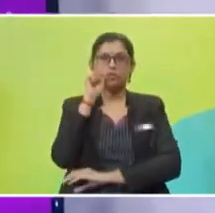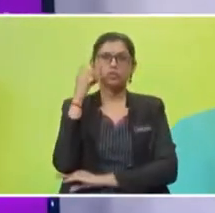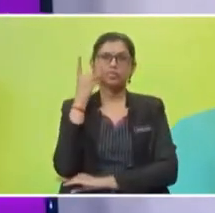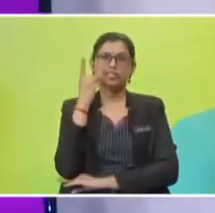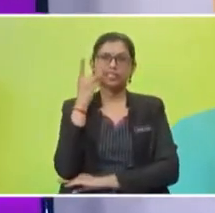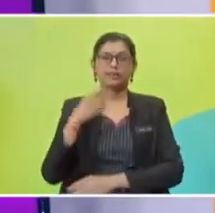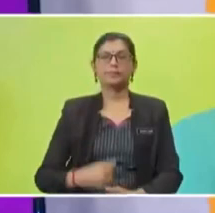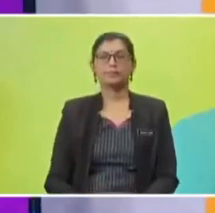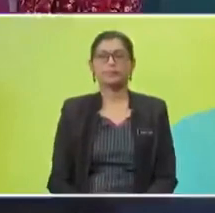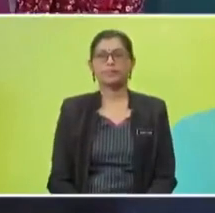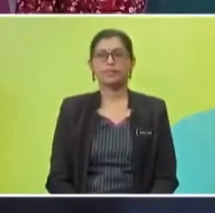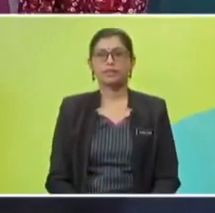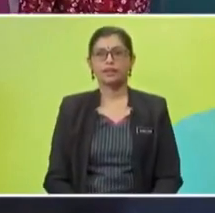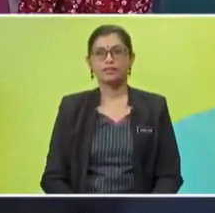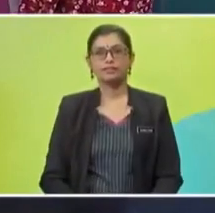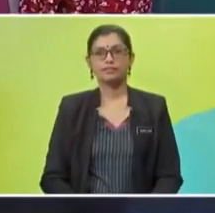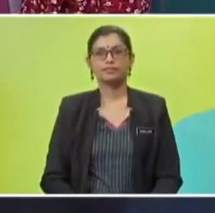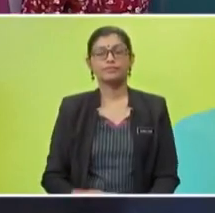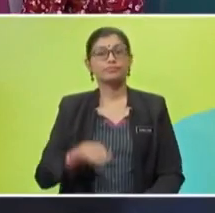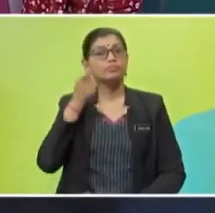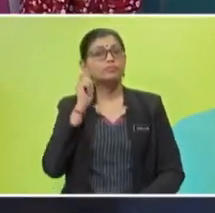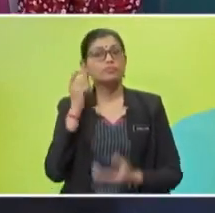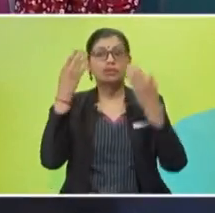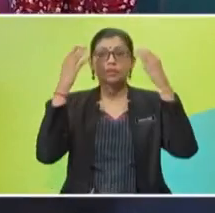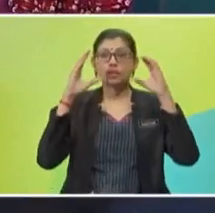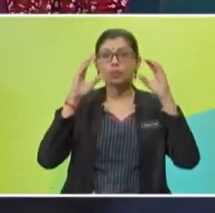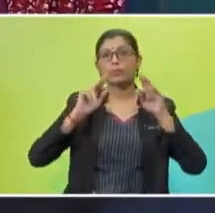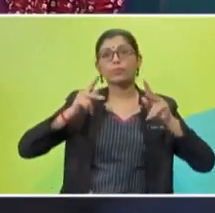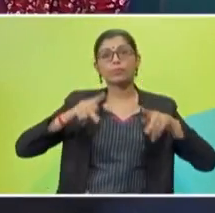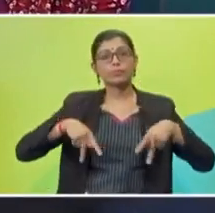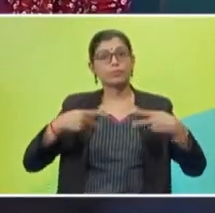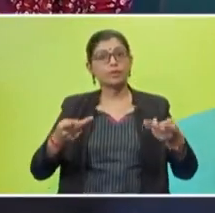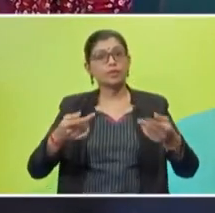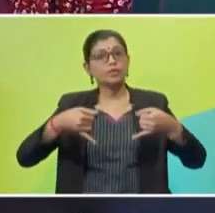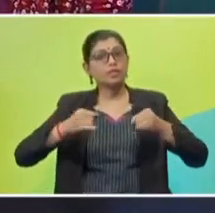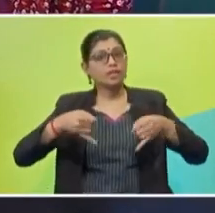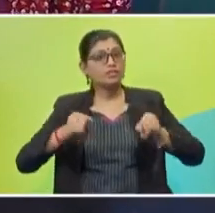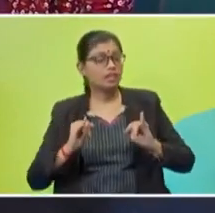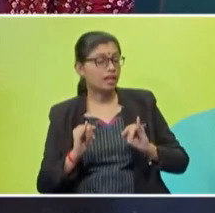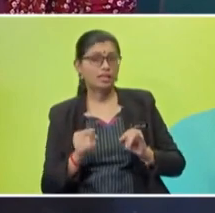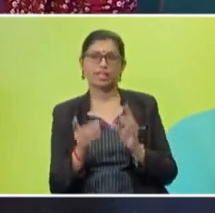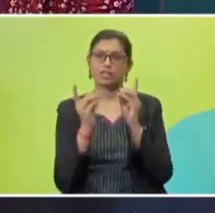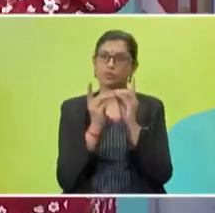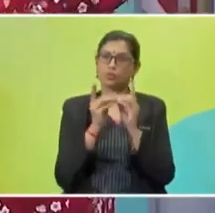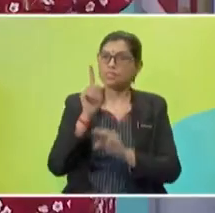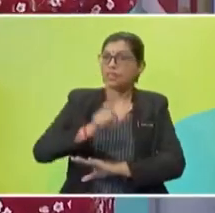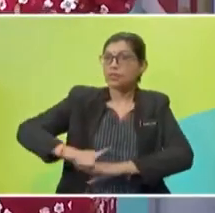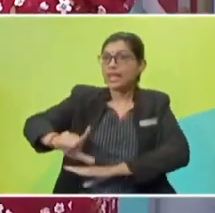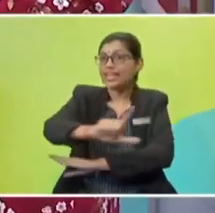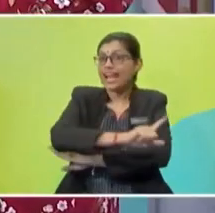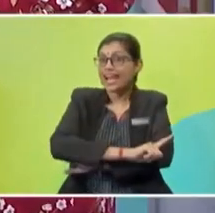nampaknya boifang pergi jalan-jalan terjumpa dengan satu ladang kepunyaan siapa dan michiru change